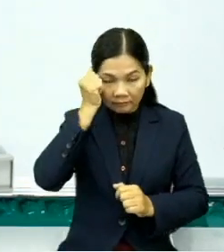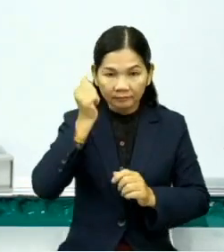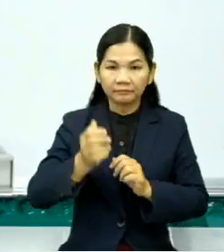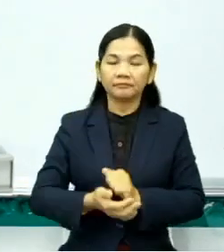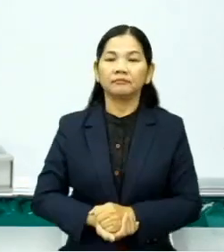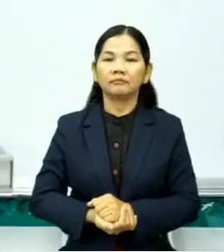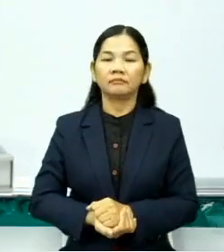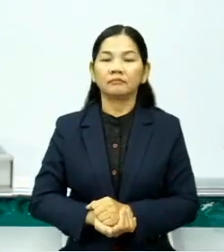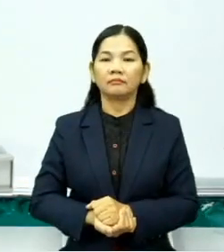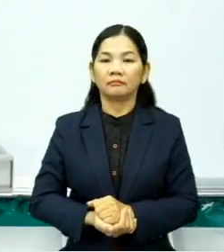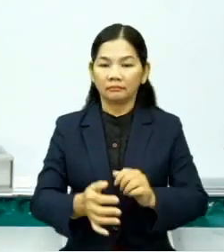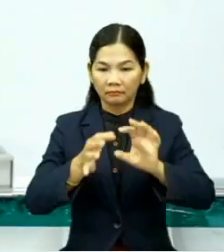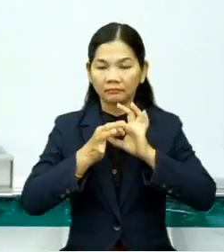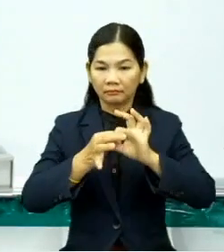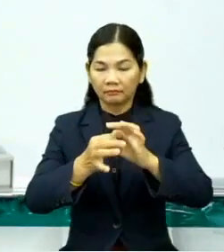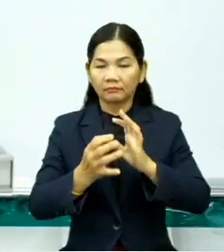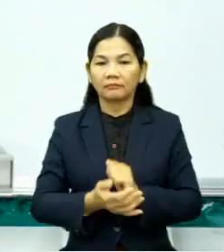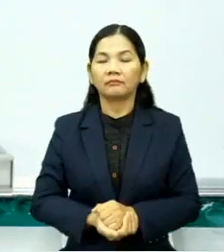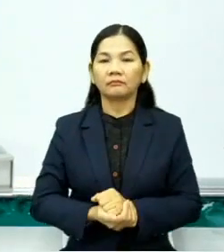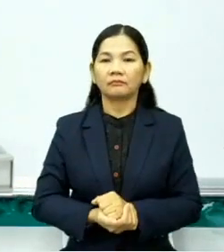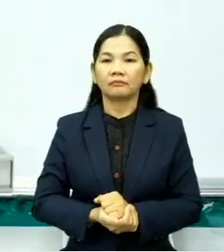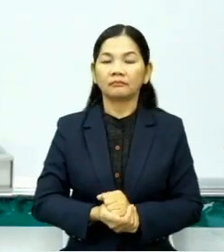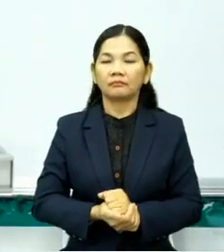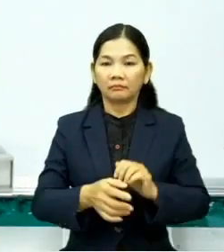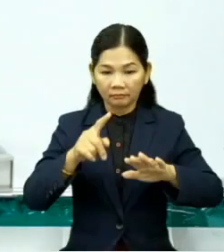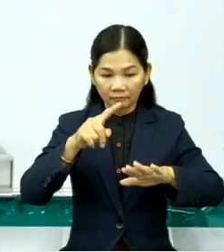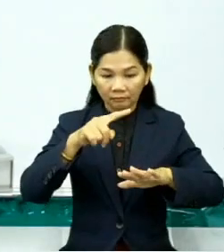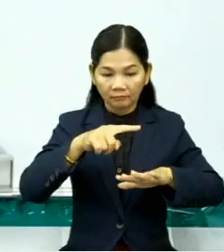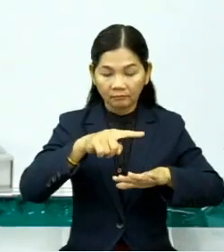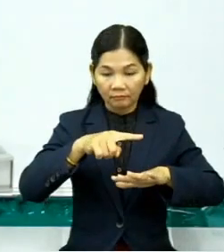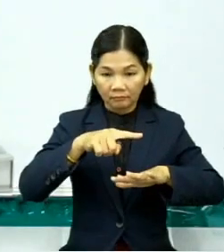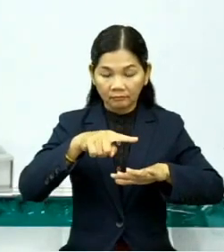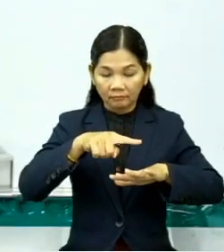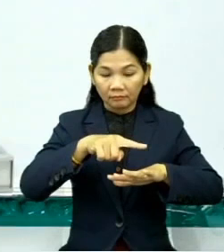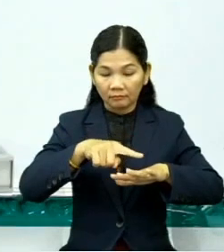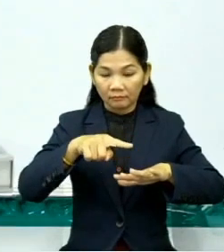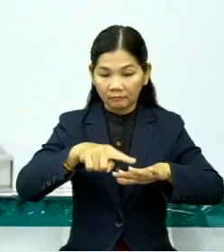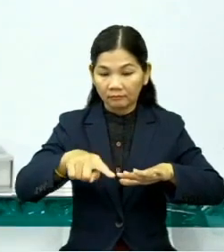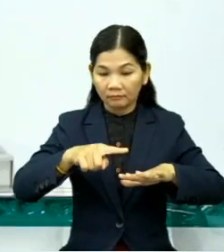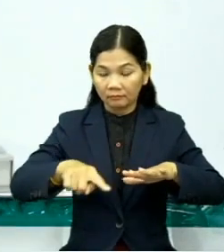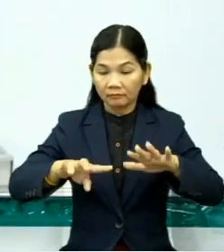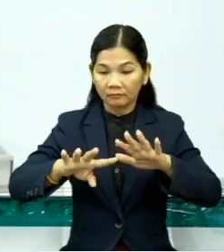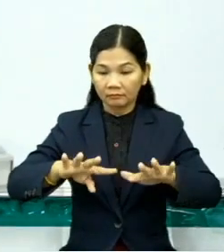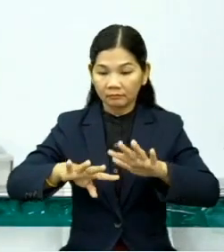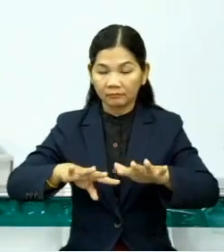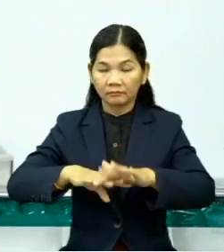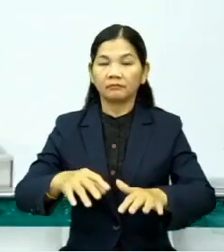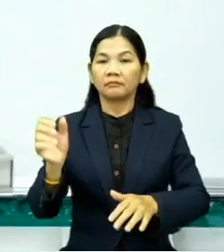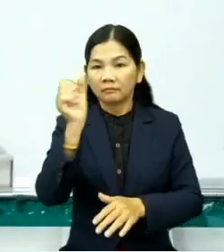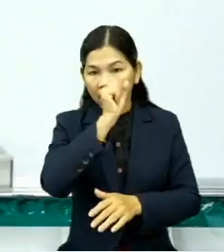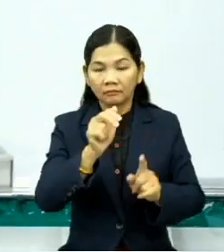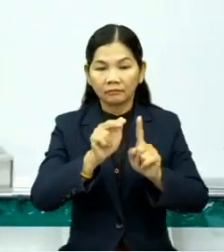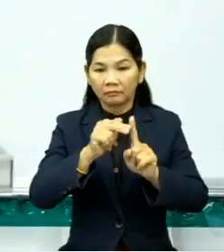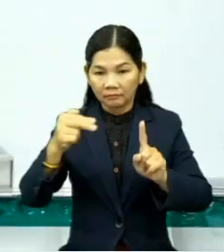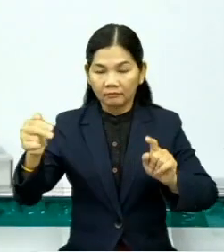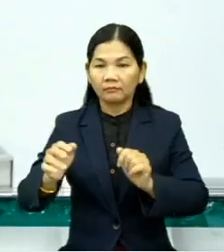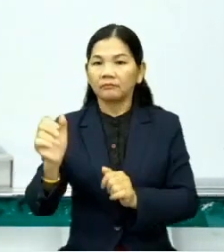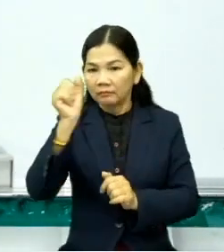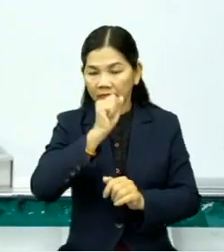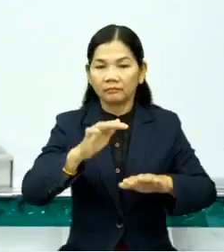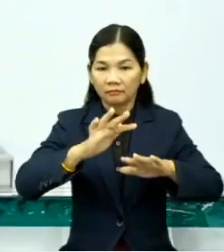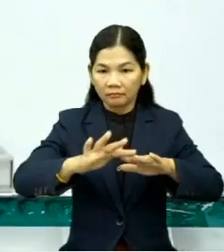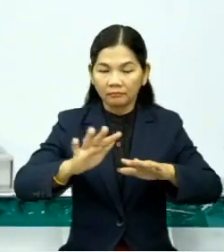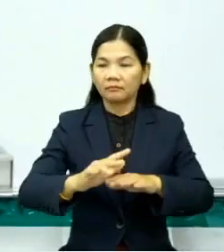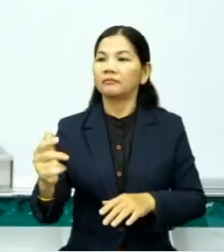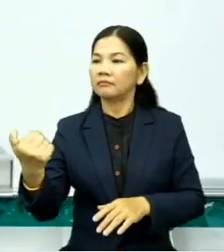ណាចាជួយតាក់ទងជាមួយនឹងម្រាមដៃរបស់យើងណាកូនចាតោះឥឡូវបបនេះមានចំណងជើងថាចាំម្រាមដៃ